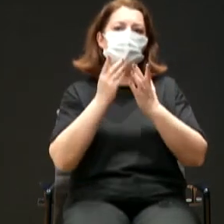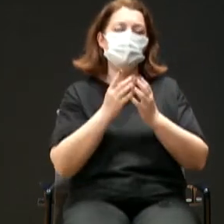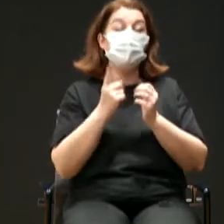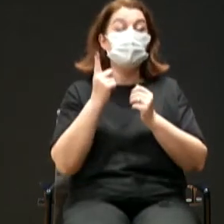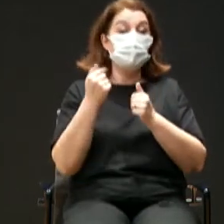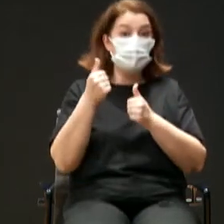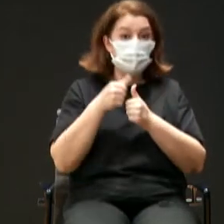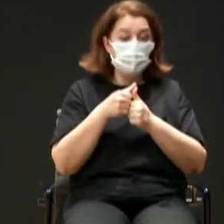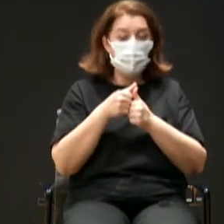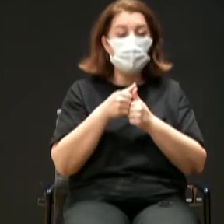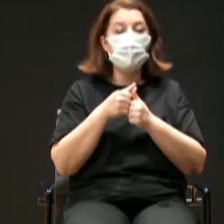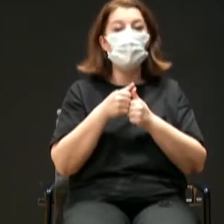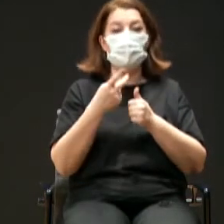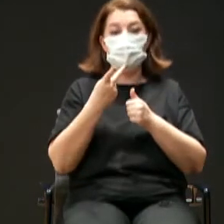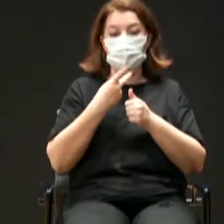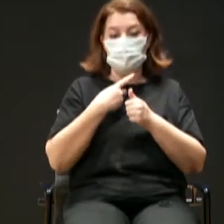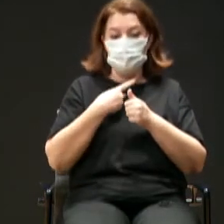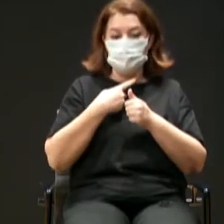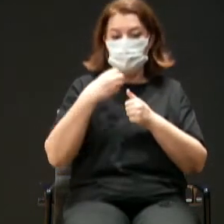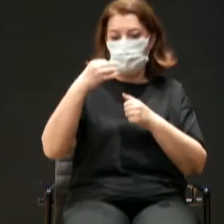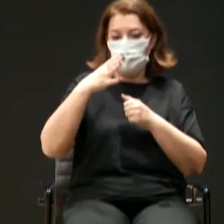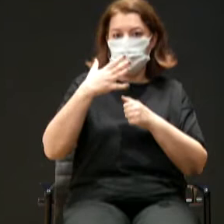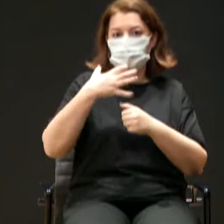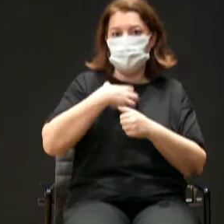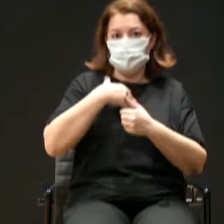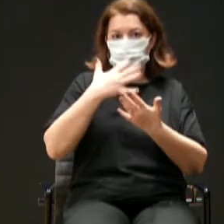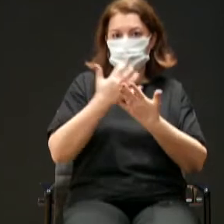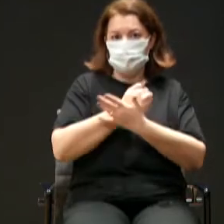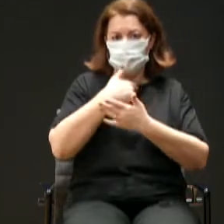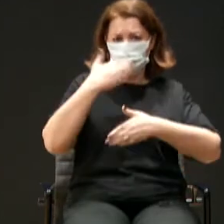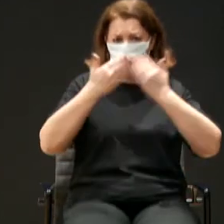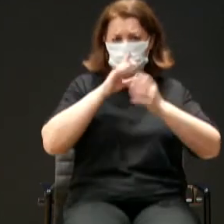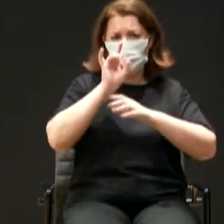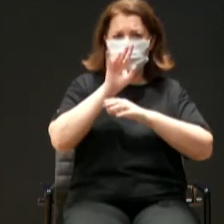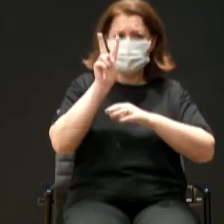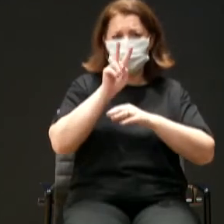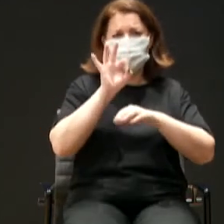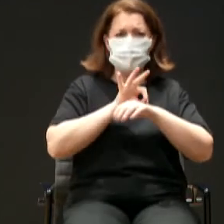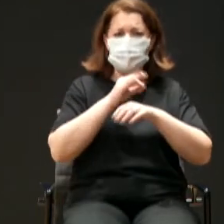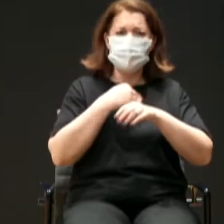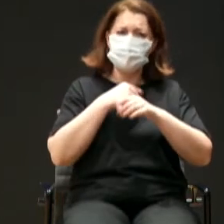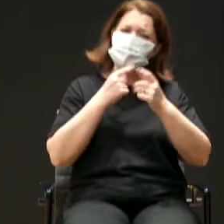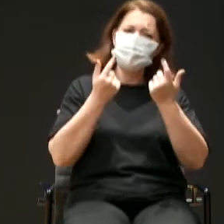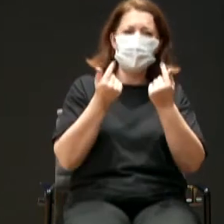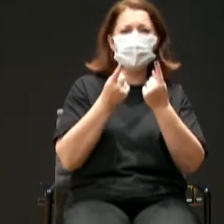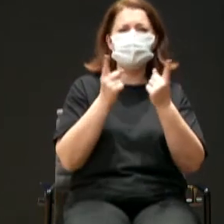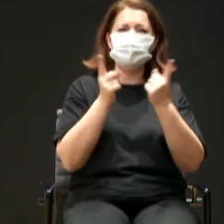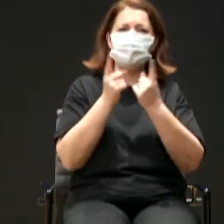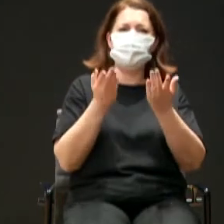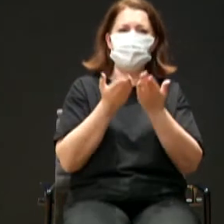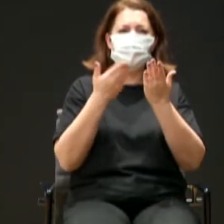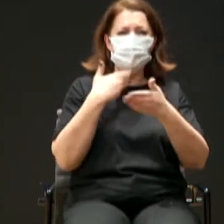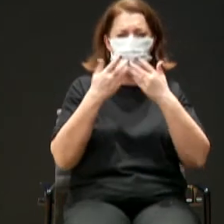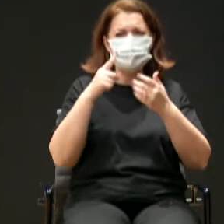de biz iktidar partisiyiz. Yaptıklarımızı anlatmayı 15-20 dakikada nezaket gereği sığdırıyoruz. Siz karalama